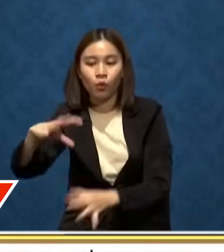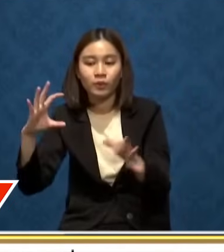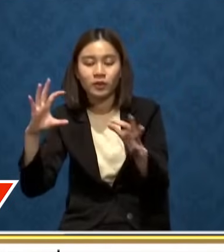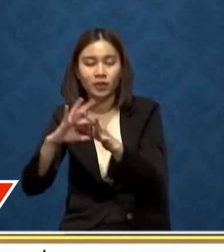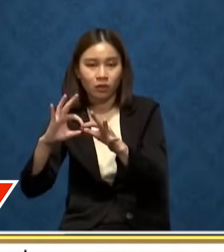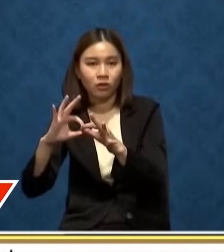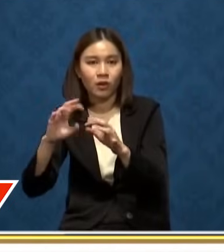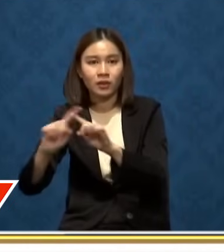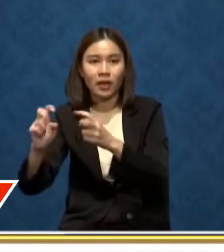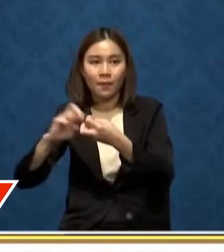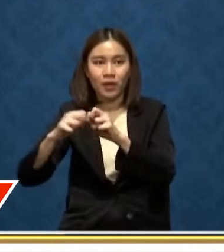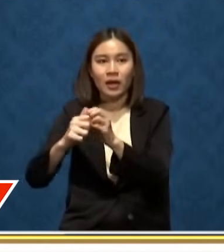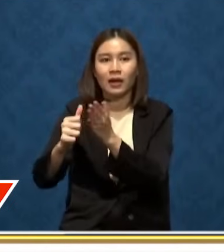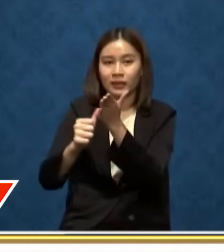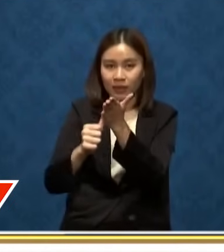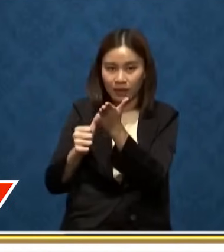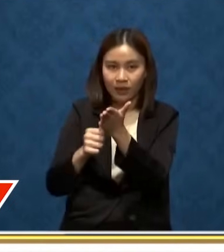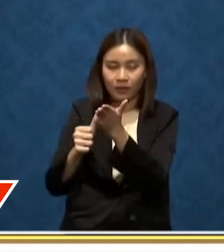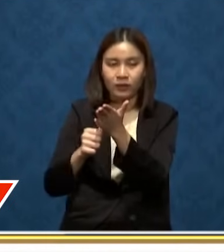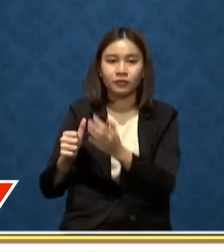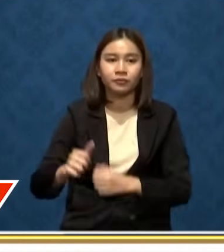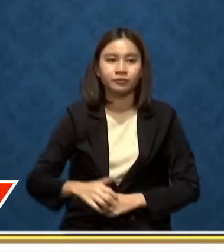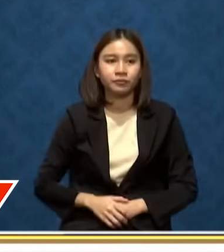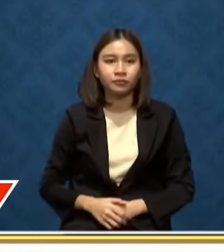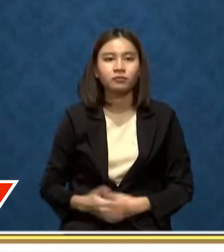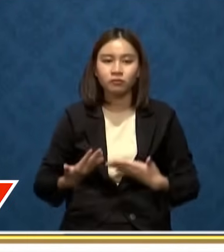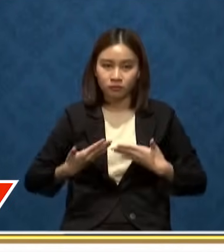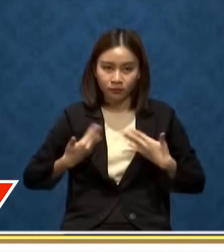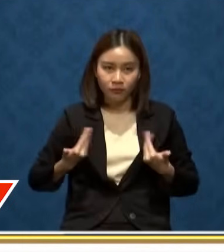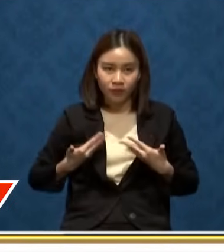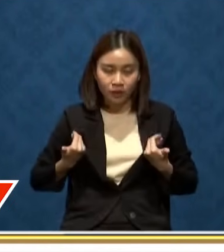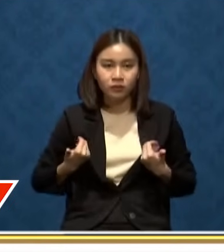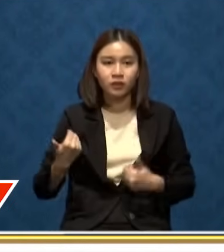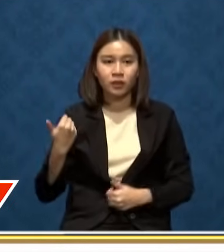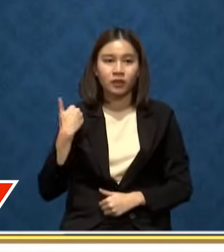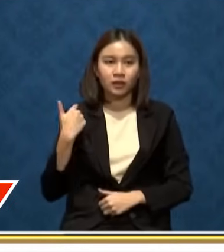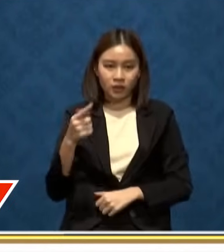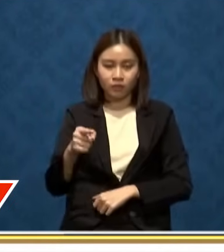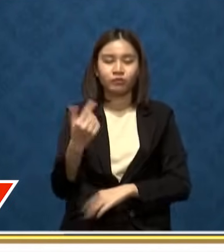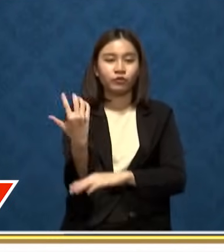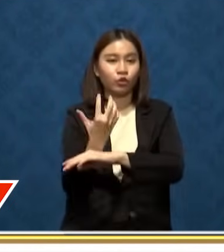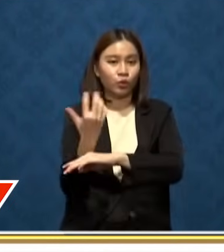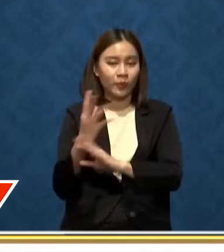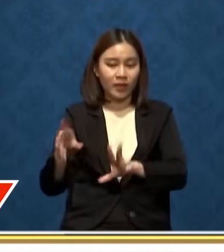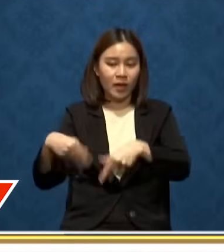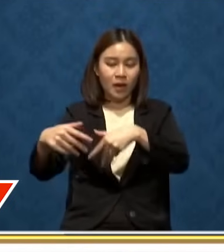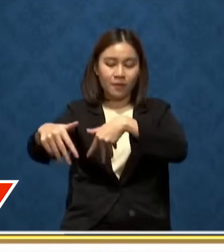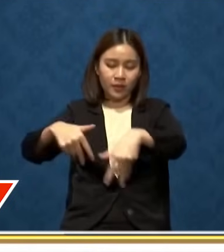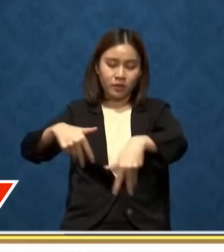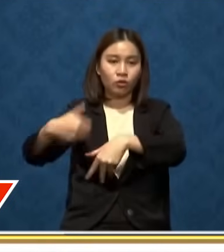ข้องมาแก้ไขปัญหาดีใจครับที่มีช่องทางนี้ให้ประชาชน